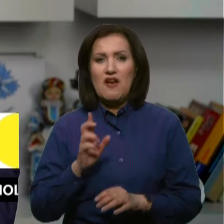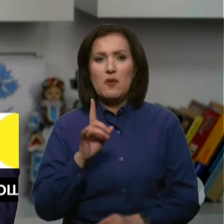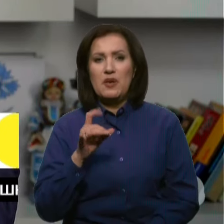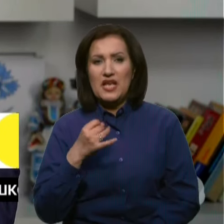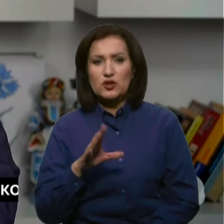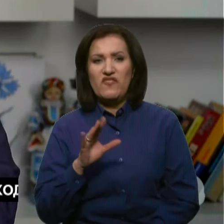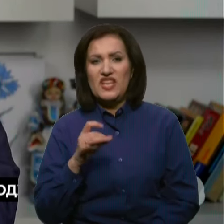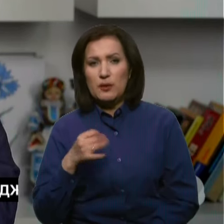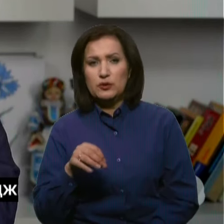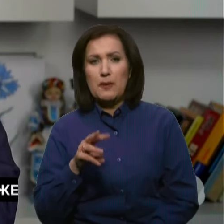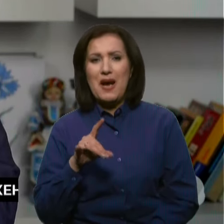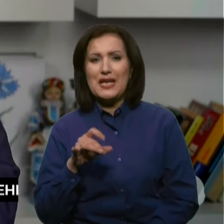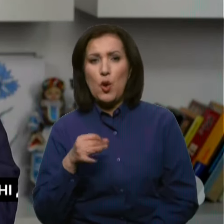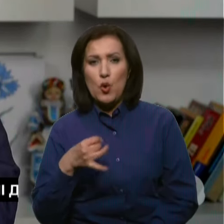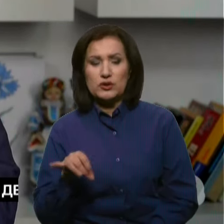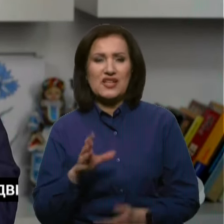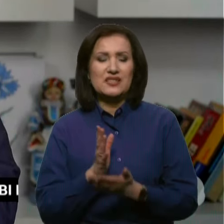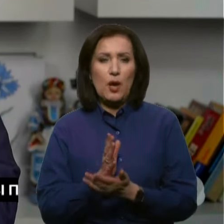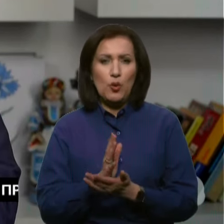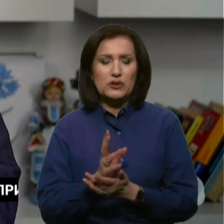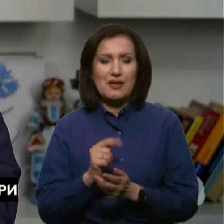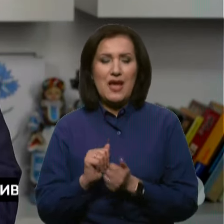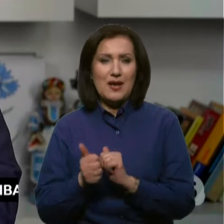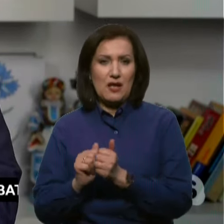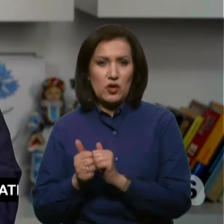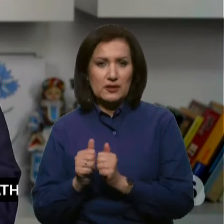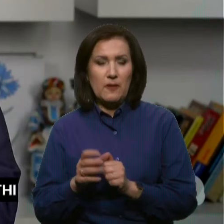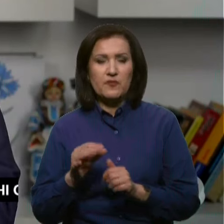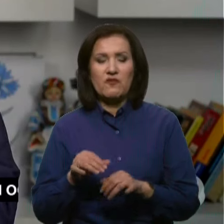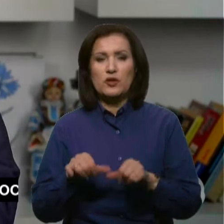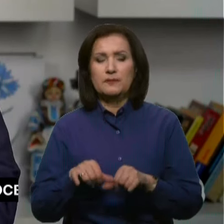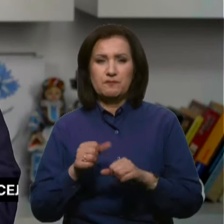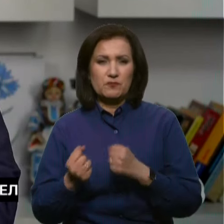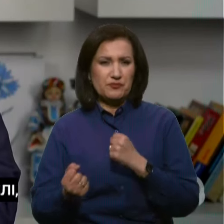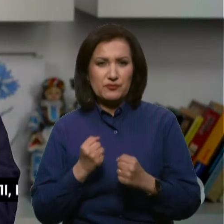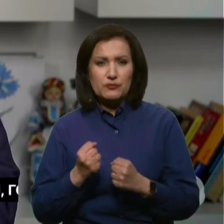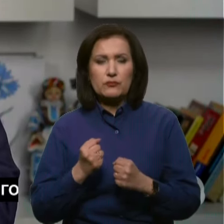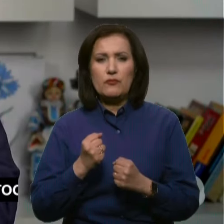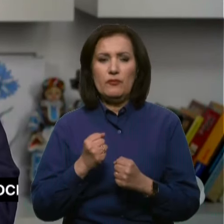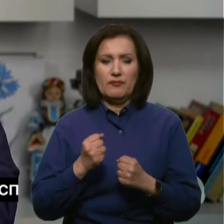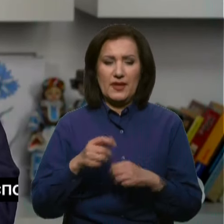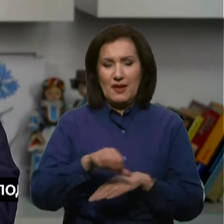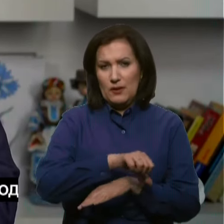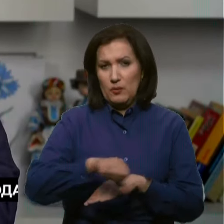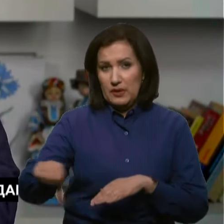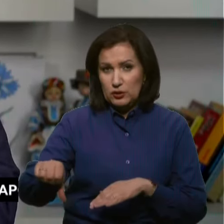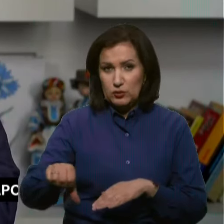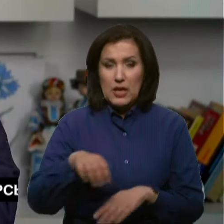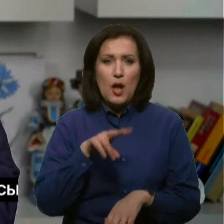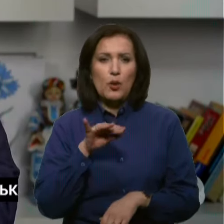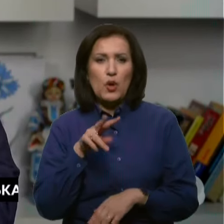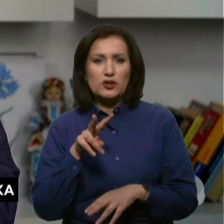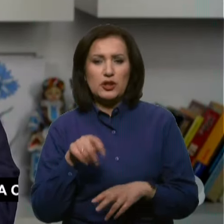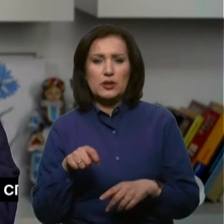Брэсцкай, Віцебскай і Марыйнагорскай. Яны знаходзяцца на ратацыі, яны ўзмацняюць, ну, нібы ахову мяжы.